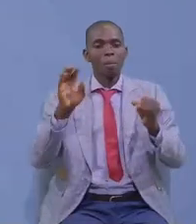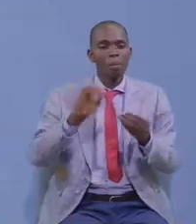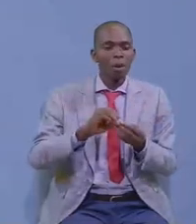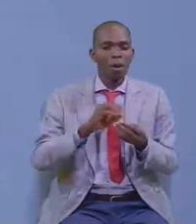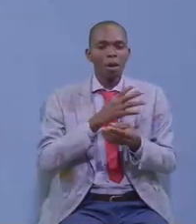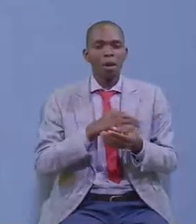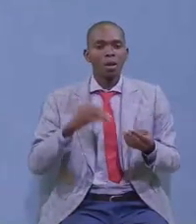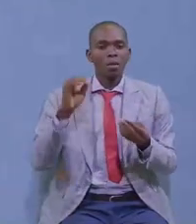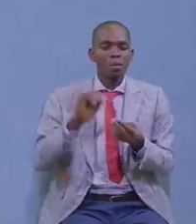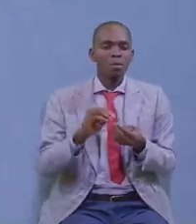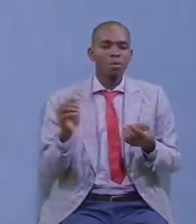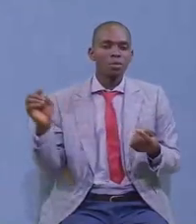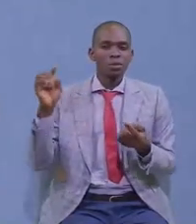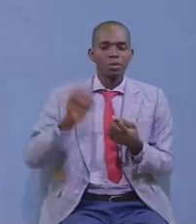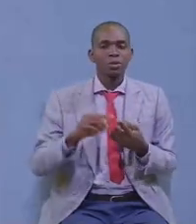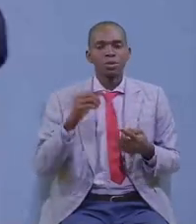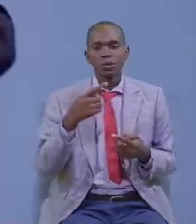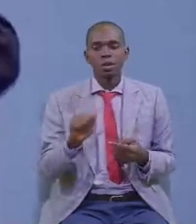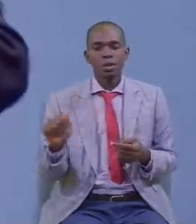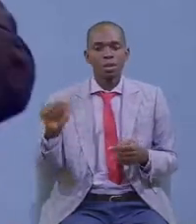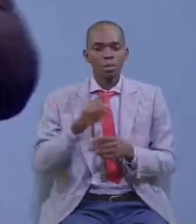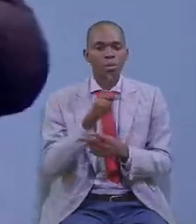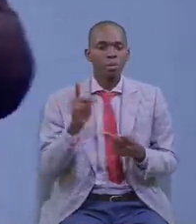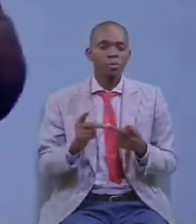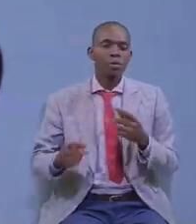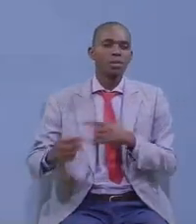dont l'éclat va croissant jusqu'au milieu du jour.